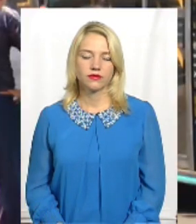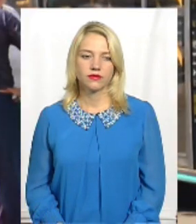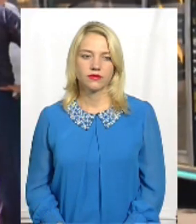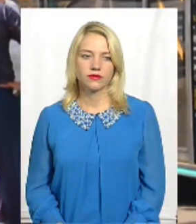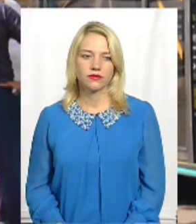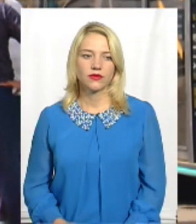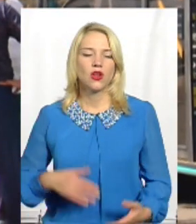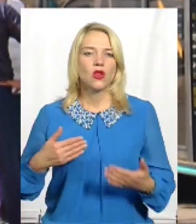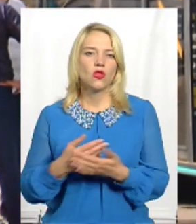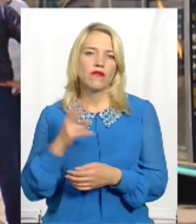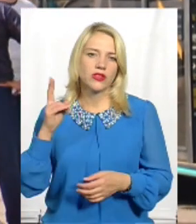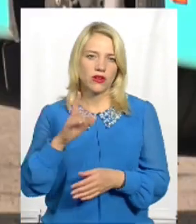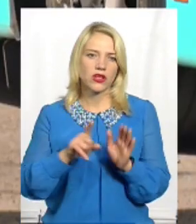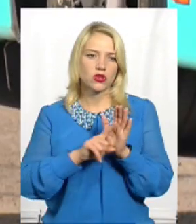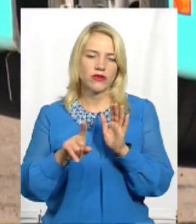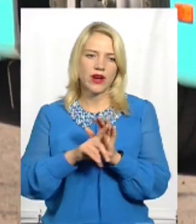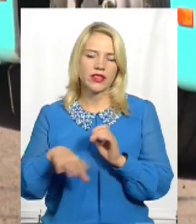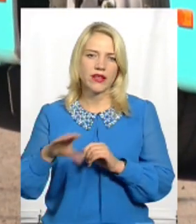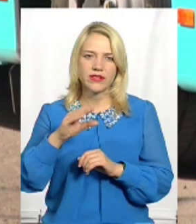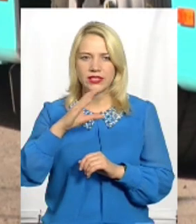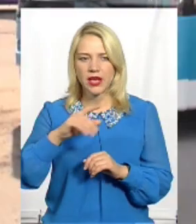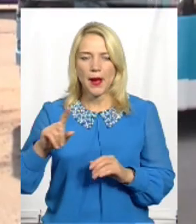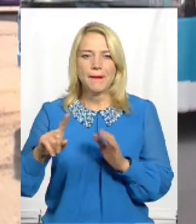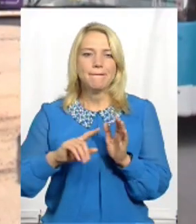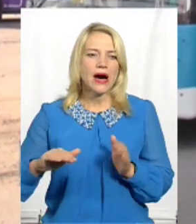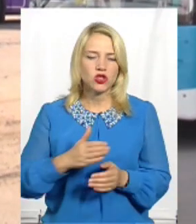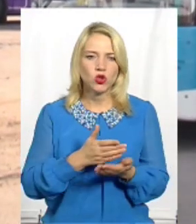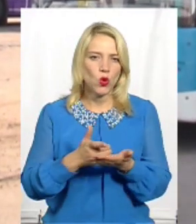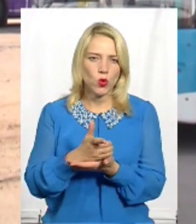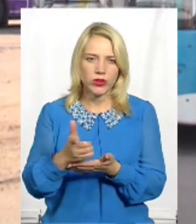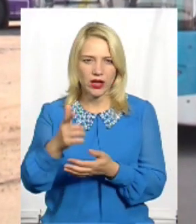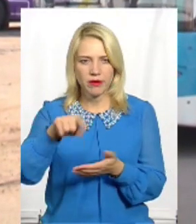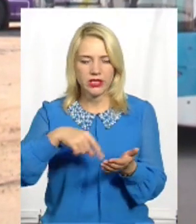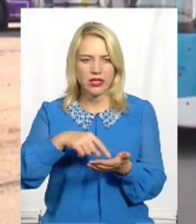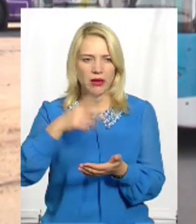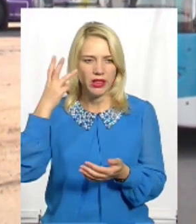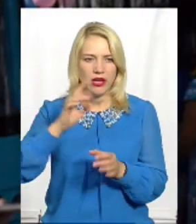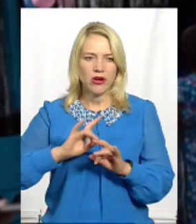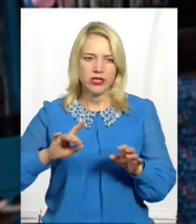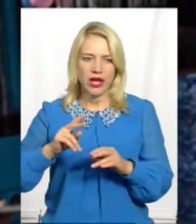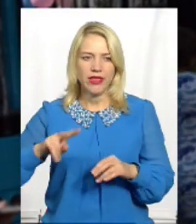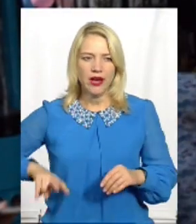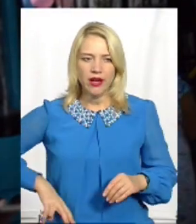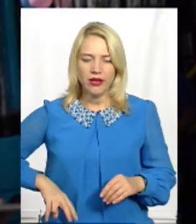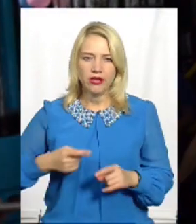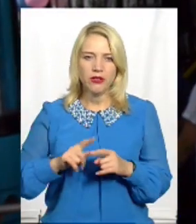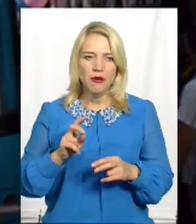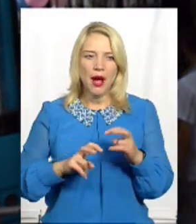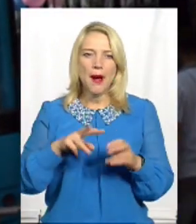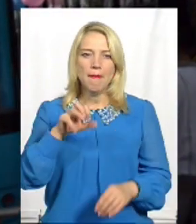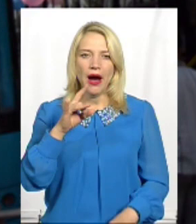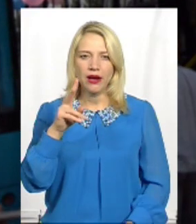Нові тролейбуси курсуватимуть на всіх маршрутах Хмельницького, каже директор комунального підприємства «Електротранс» Віктор Паламарчук. Марка